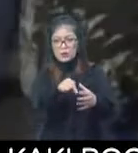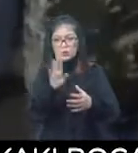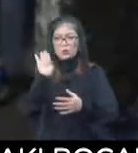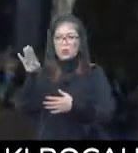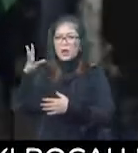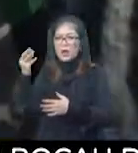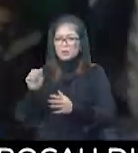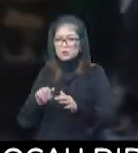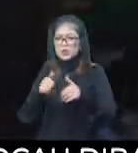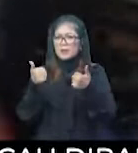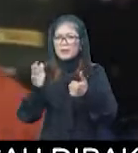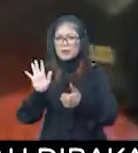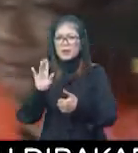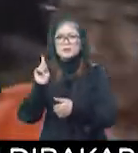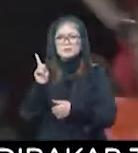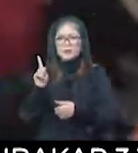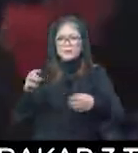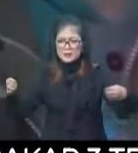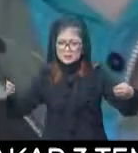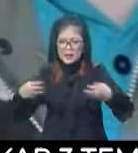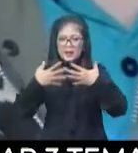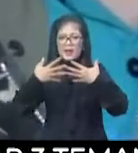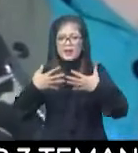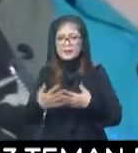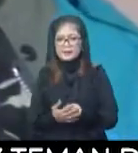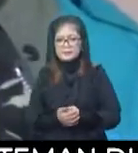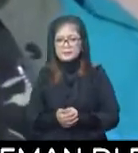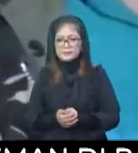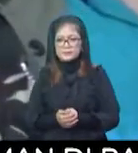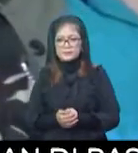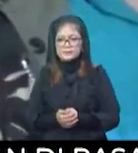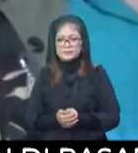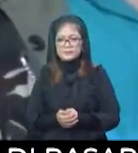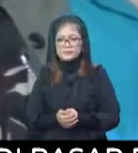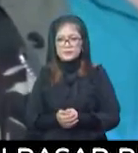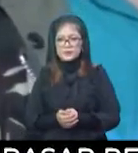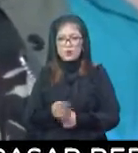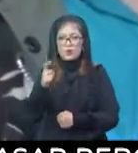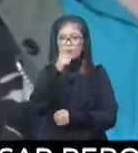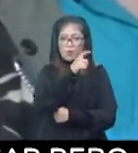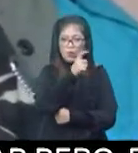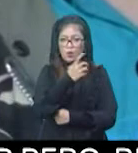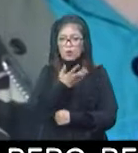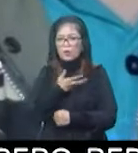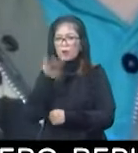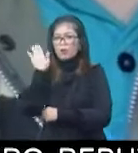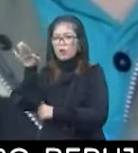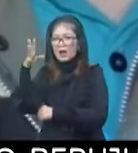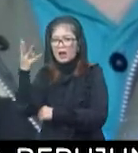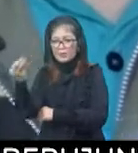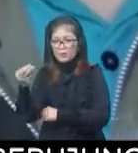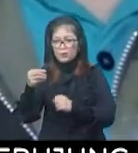akibat kecelakaan maut yang merenggut nyawa mereka. Karena dari Bogor mau pulang ke Batang. Mau pulang ke